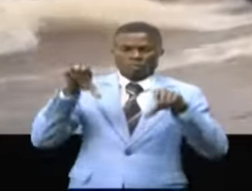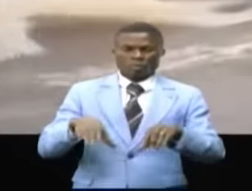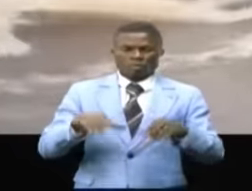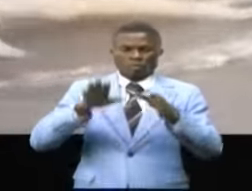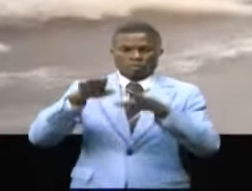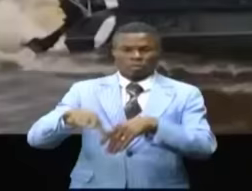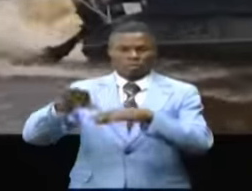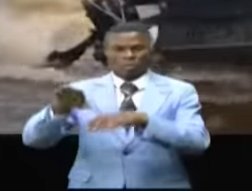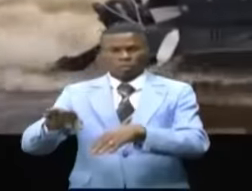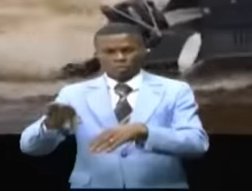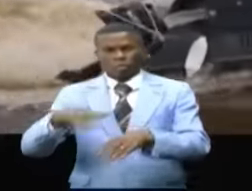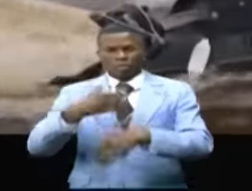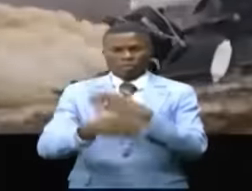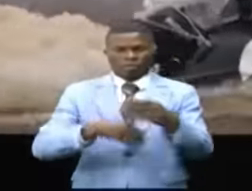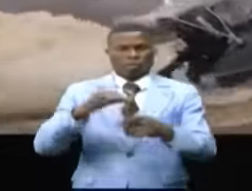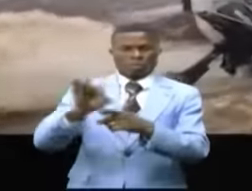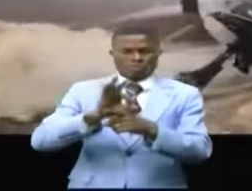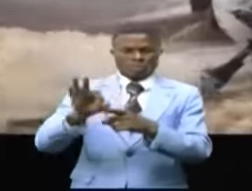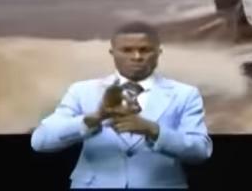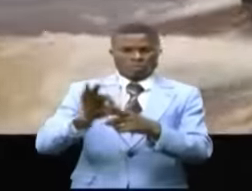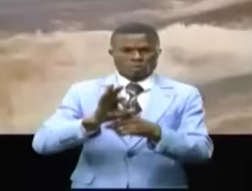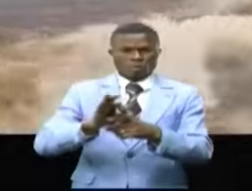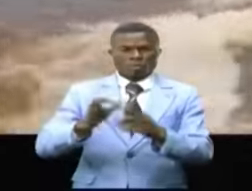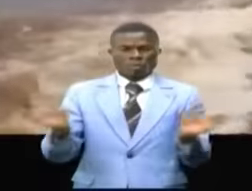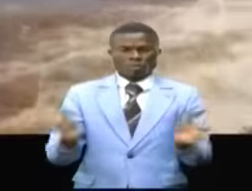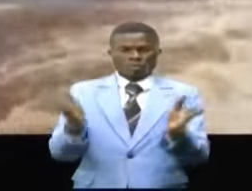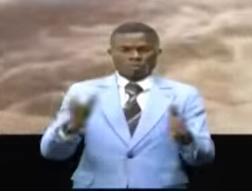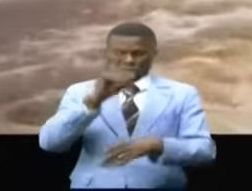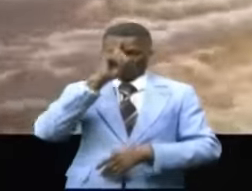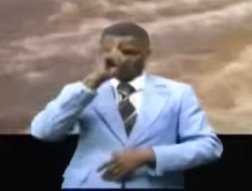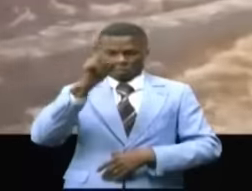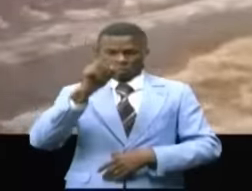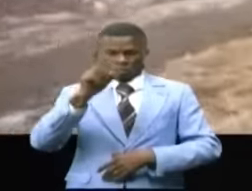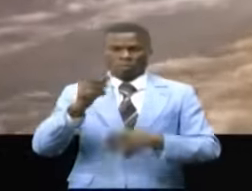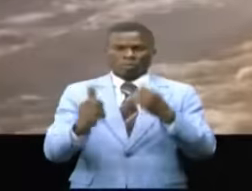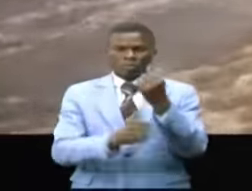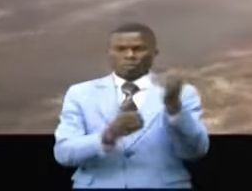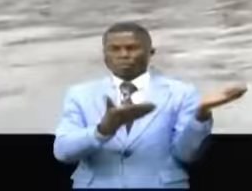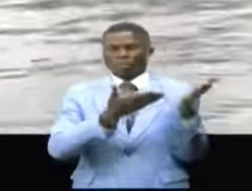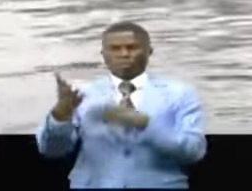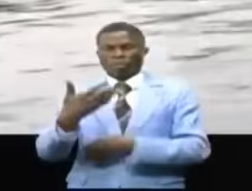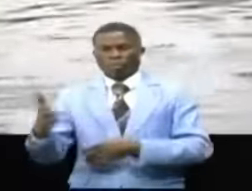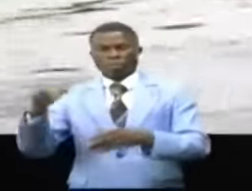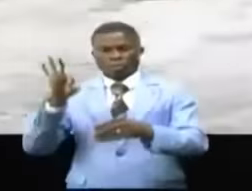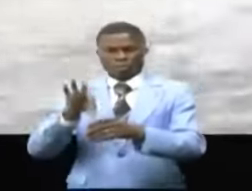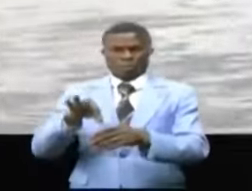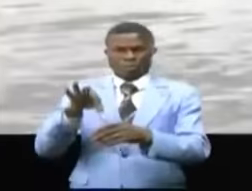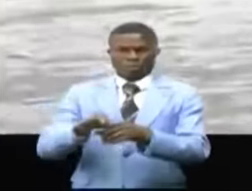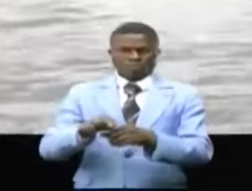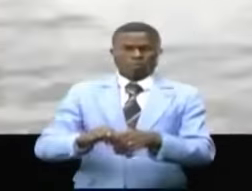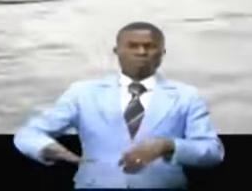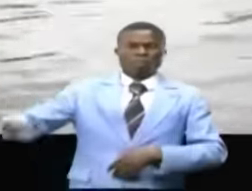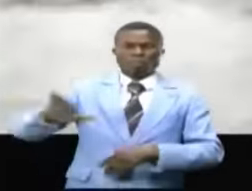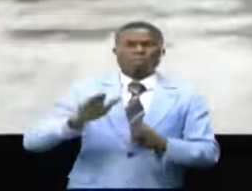en a également assuré la formation en vue de renforcer les capacités de déploiement du matériel électoral sur l'ensemble du pays et plus